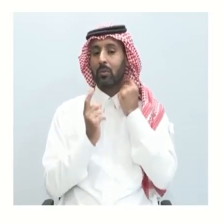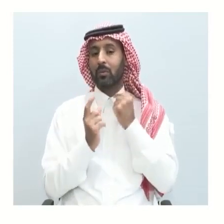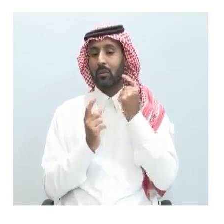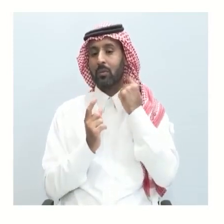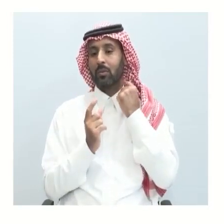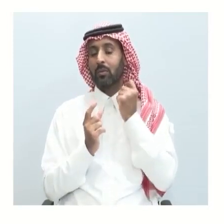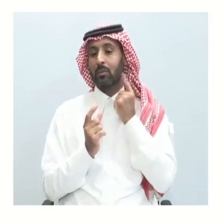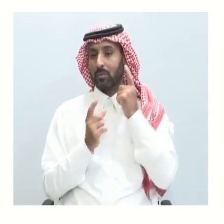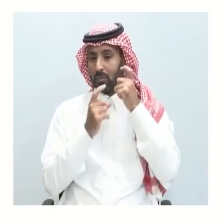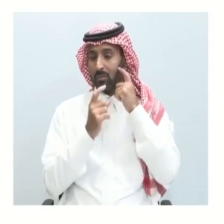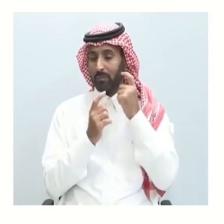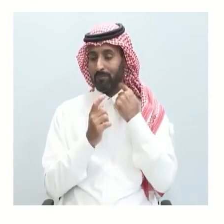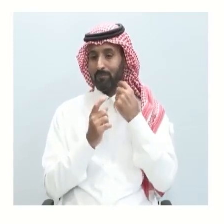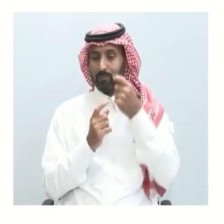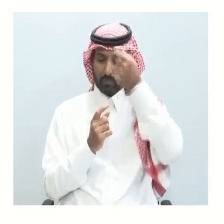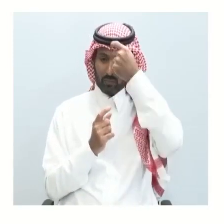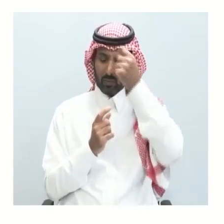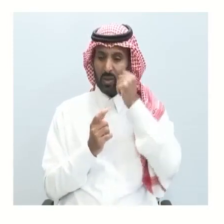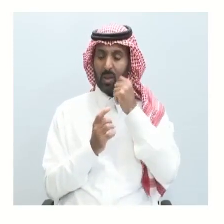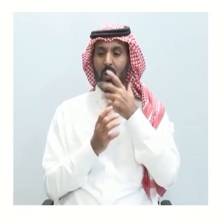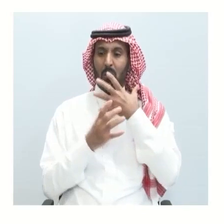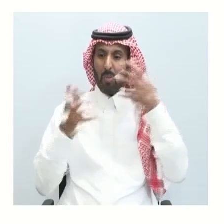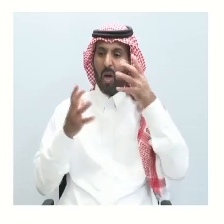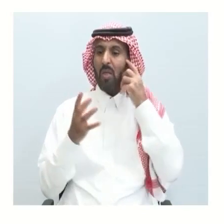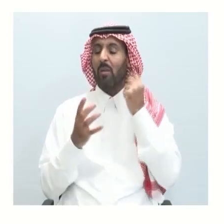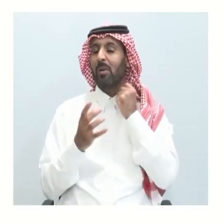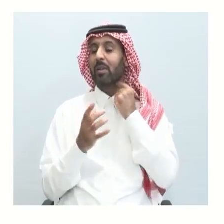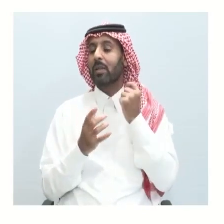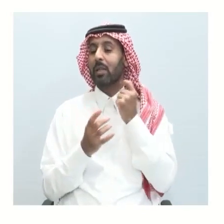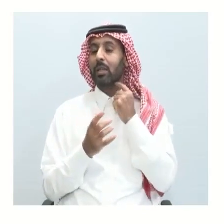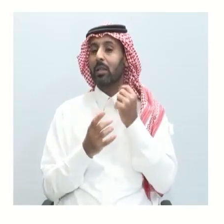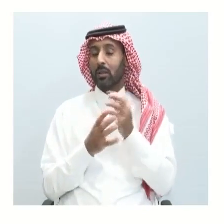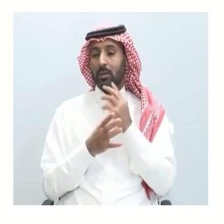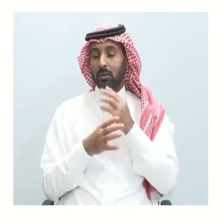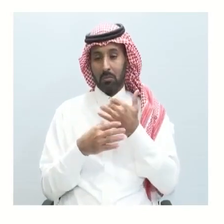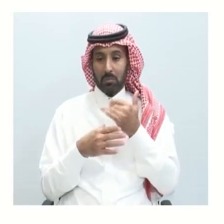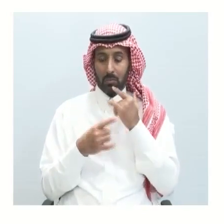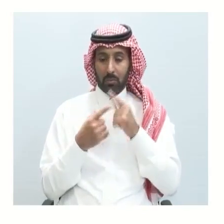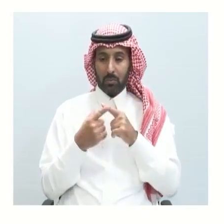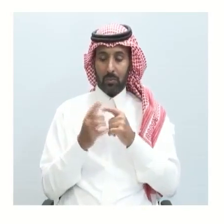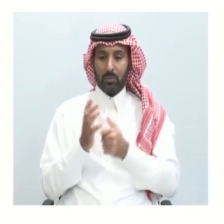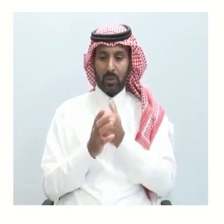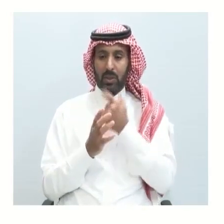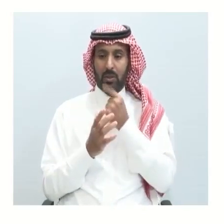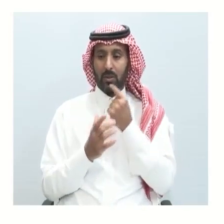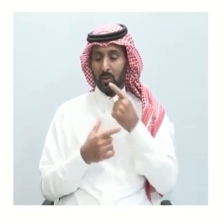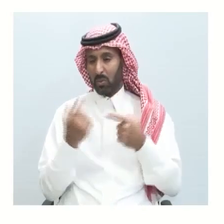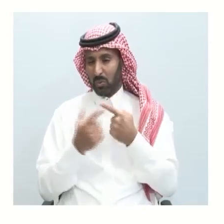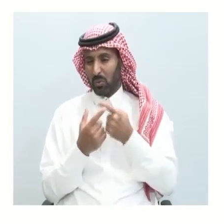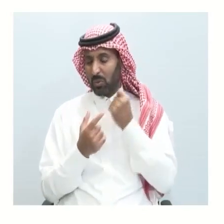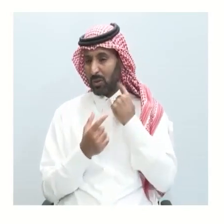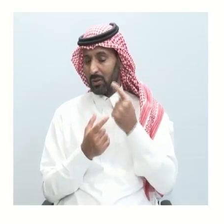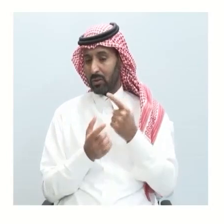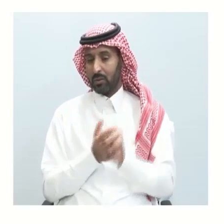توضح لي هذا المرض، وهو مرض يمكن علاجه. وسببه، ما سبب التضخم؟ هو فرط نشاط